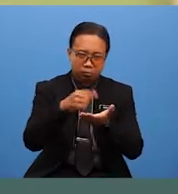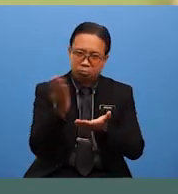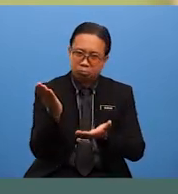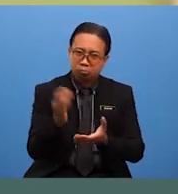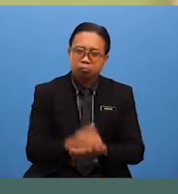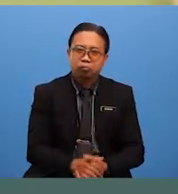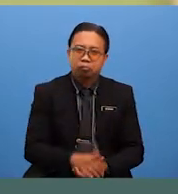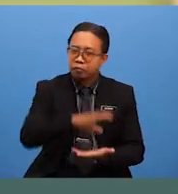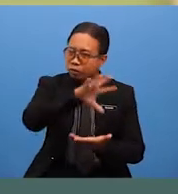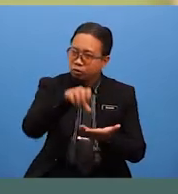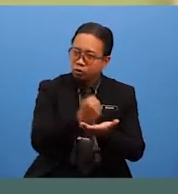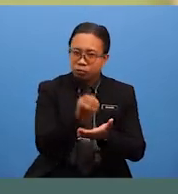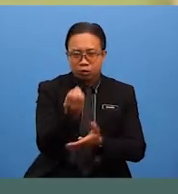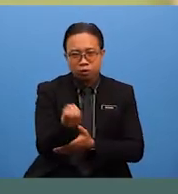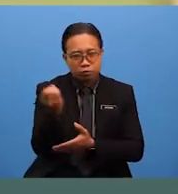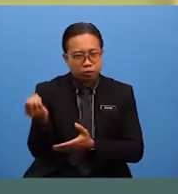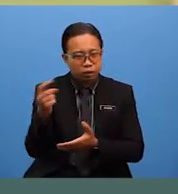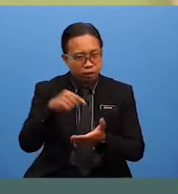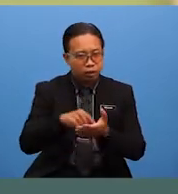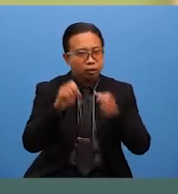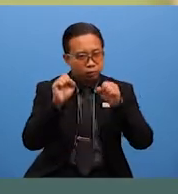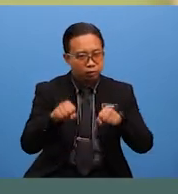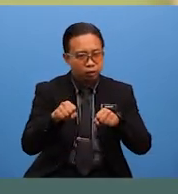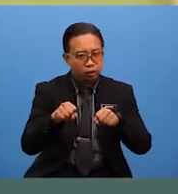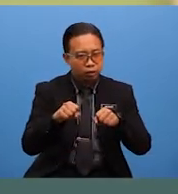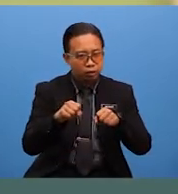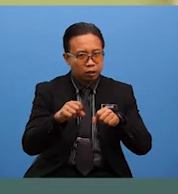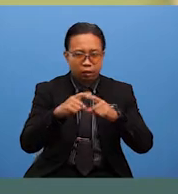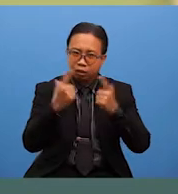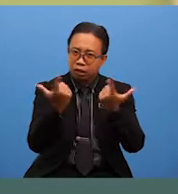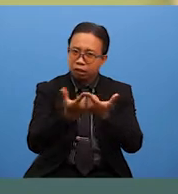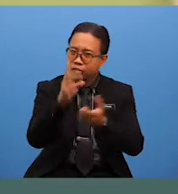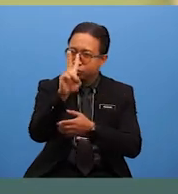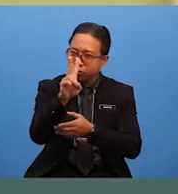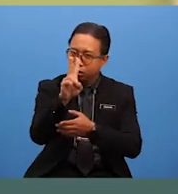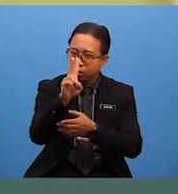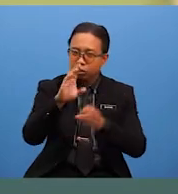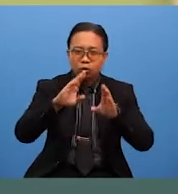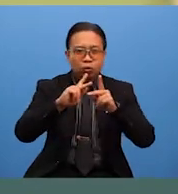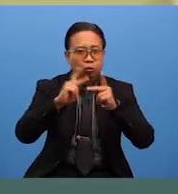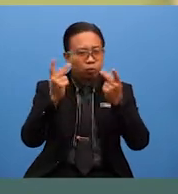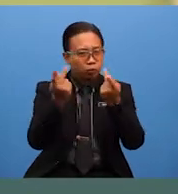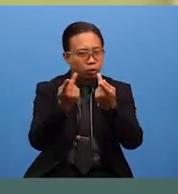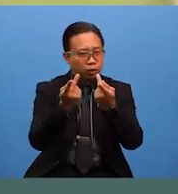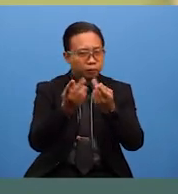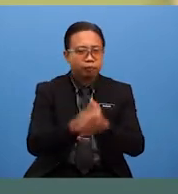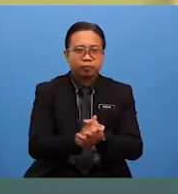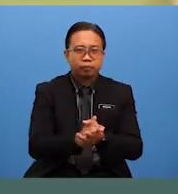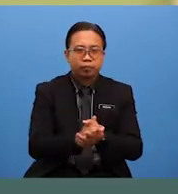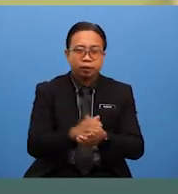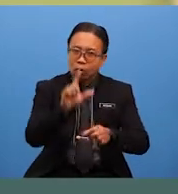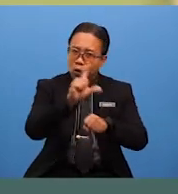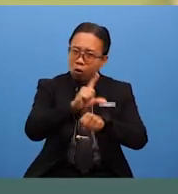ke semua objek ini dapat dikeraskan kepada Duo kumpulin bahagian logam